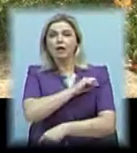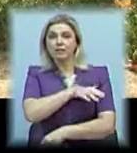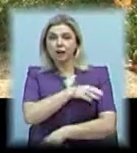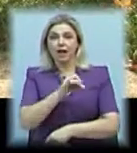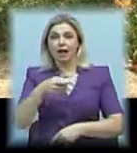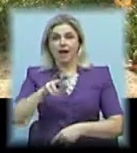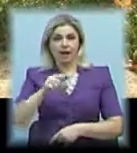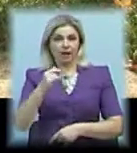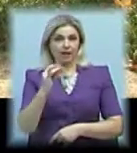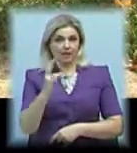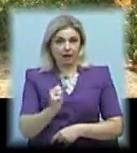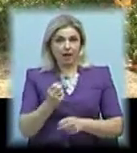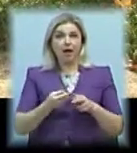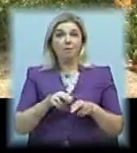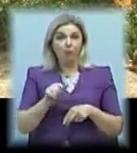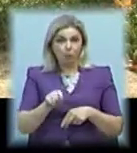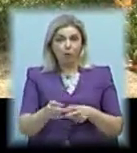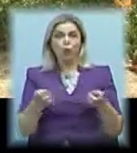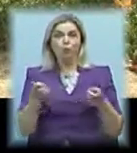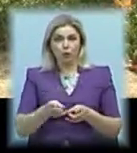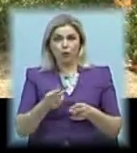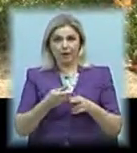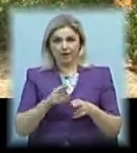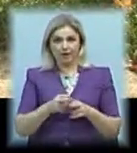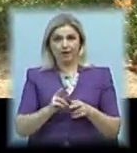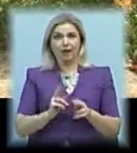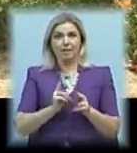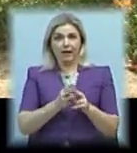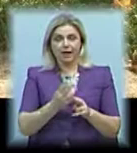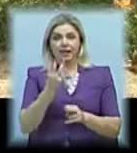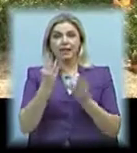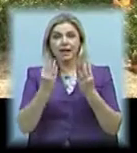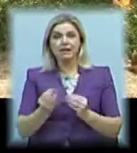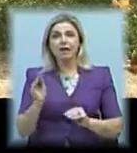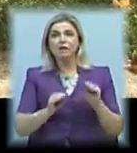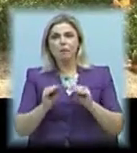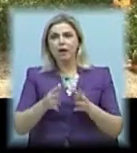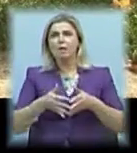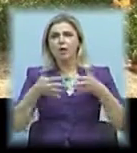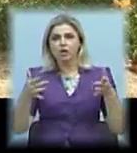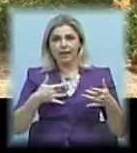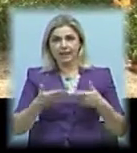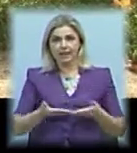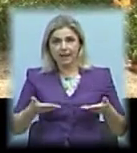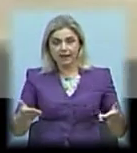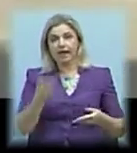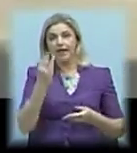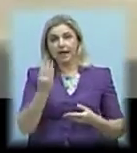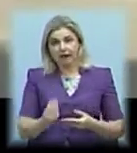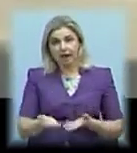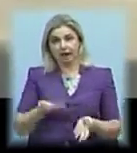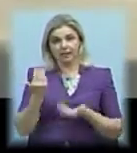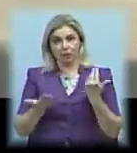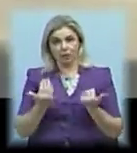вулиці Лягіна. І тому для цього і потрібно це перекриття. 3 дні збирається велика сцена, 3 дні вона розмонтується.